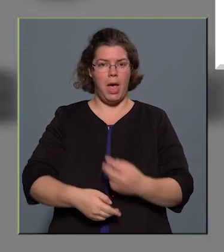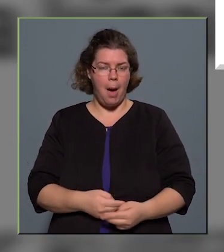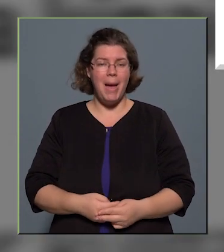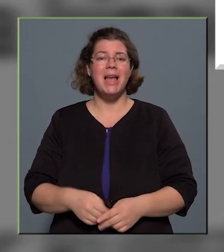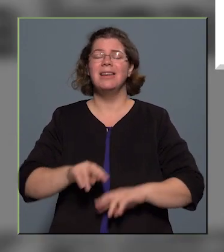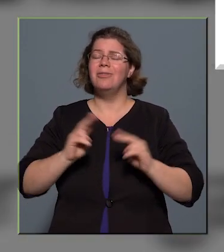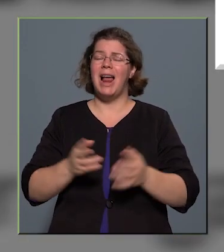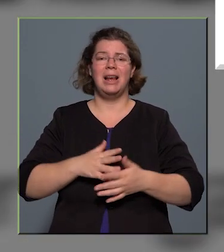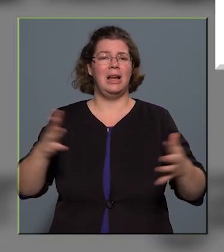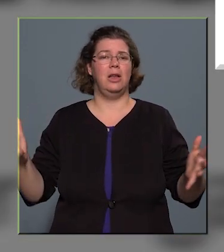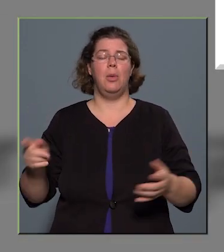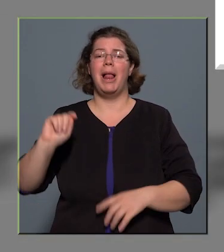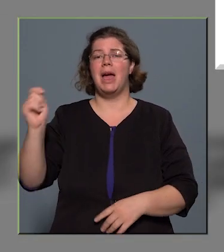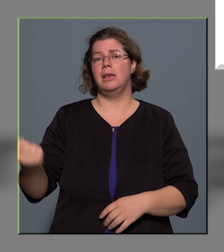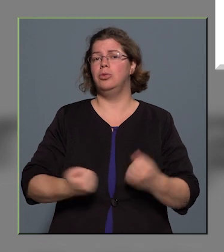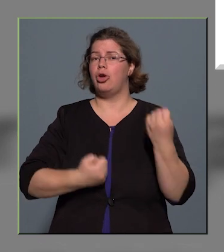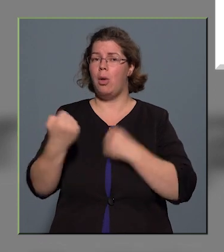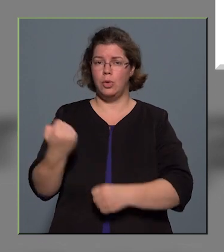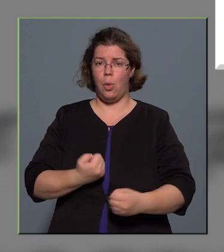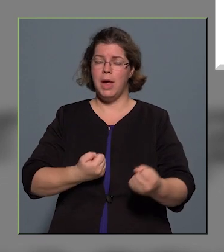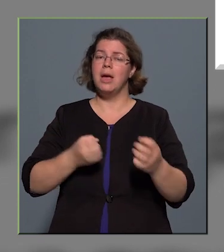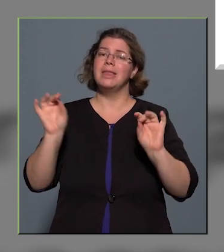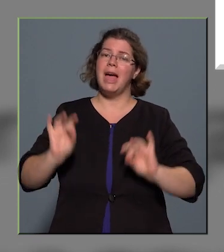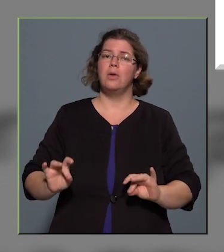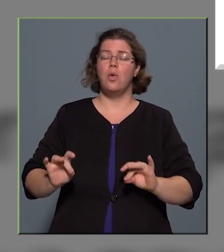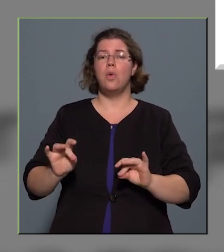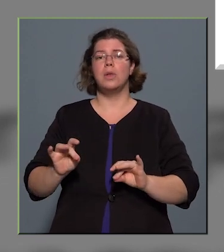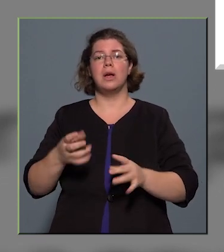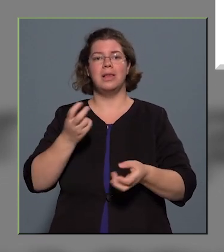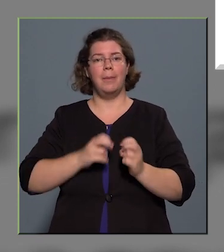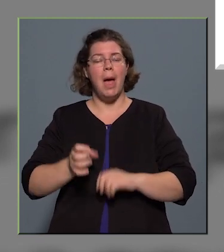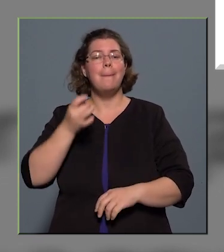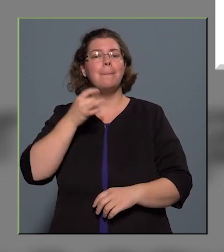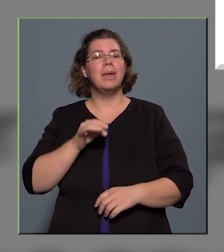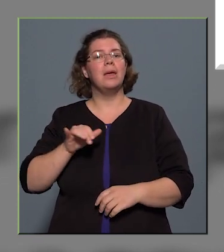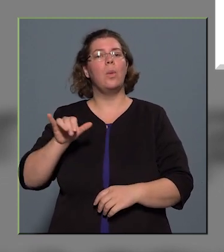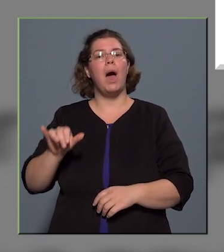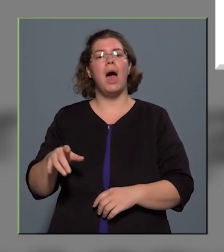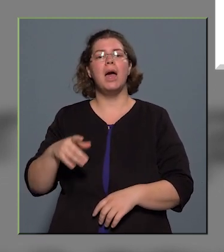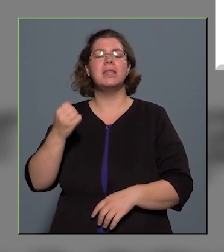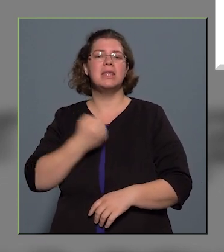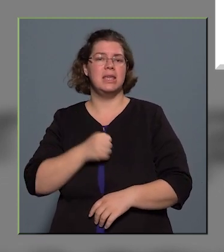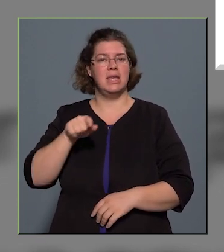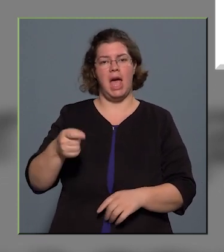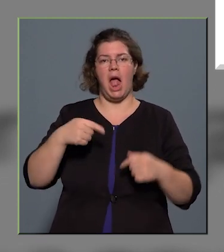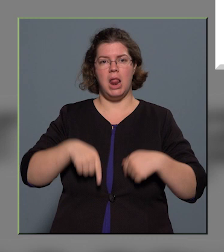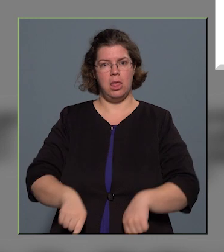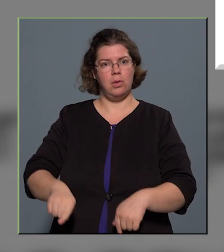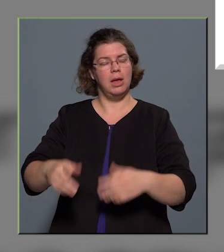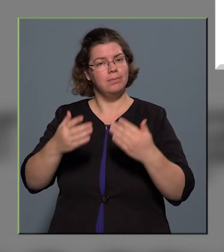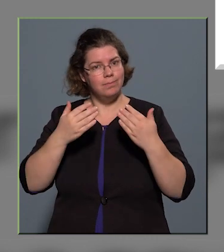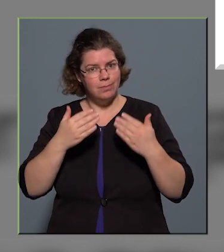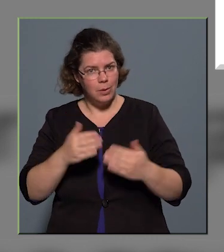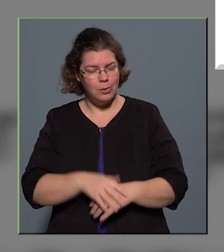legnagyobb elektromos autógyártójának számító kínai BYD elnökét, aki ezt üdvözölte, különösen annak fényében,